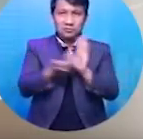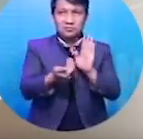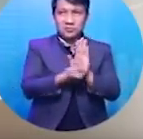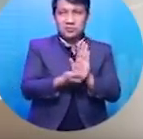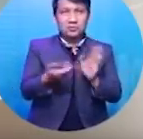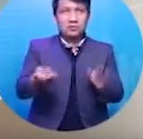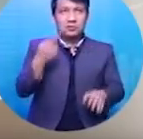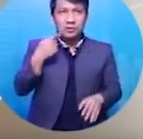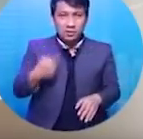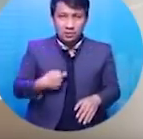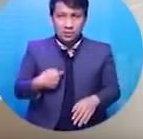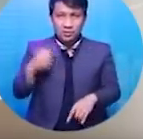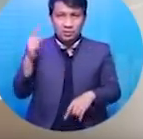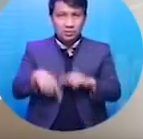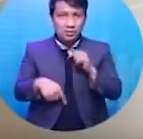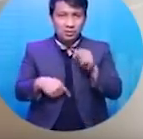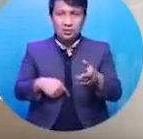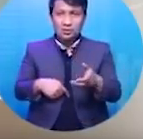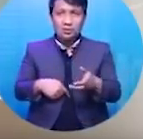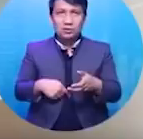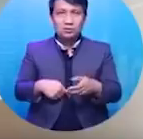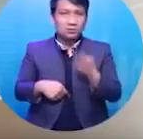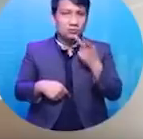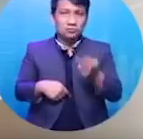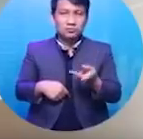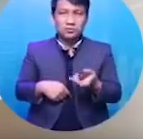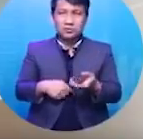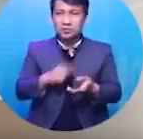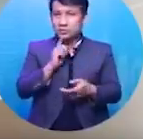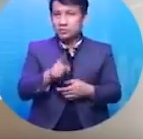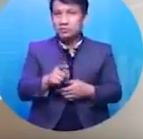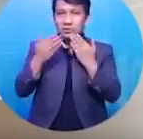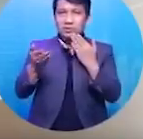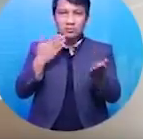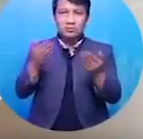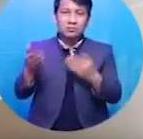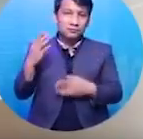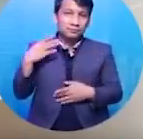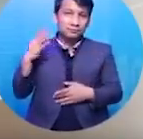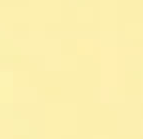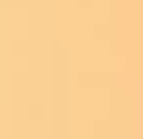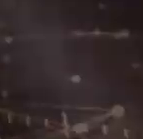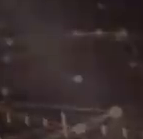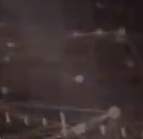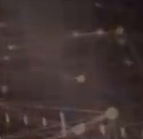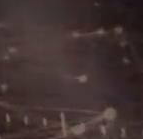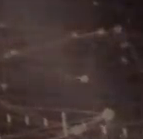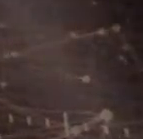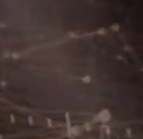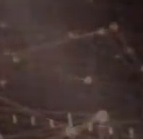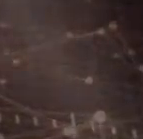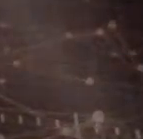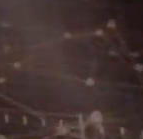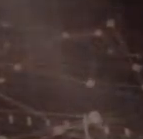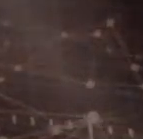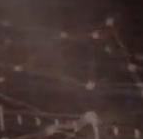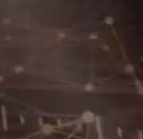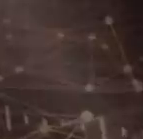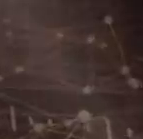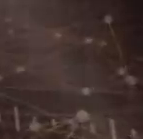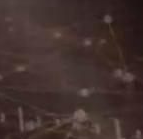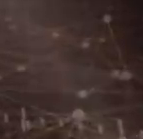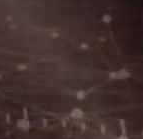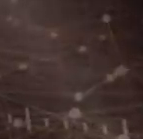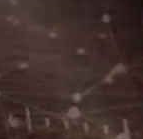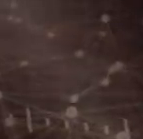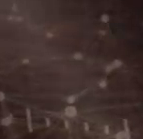akin, hindi ko sigurado. Sige po. Chairman, maraming salamat po, ha. Salamat din po. Ma'am Janet. Po. Bakit yung po nasabi